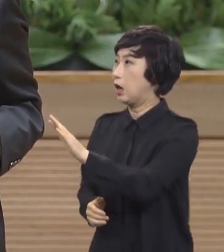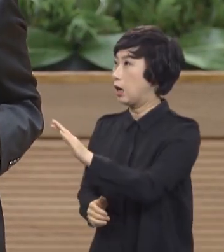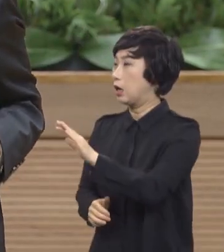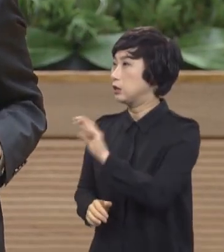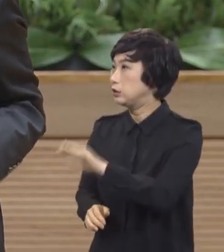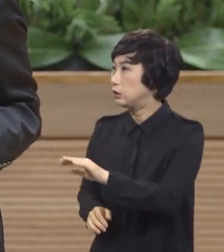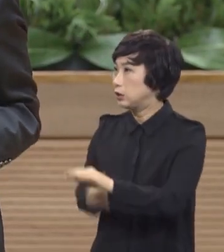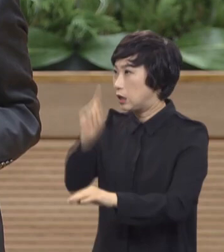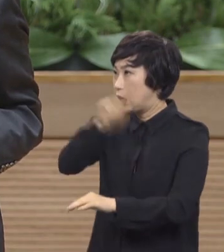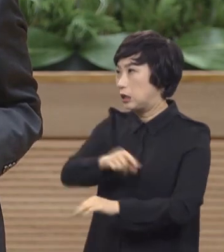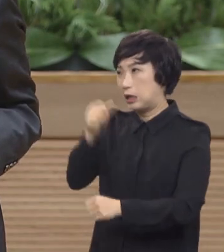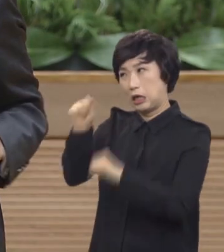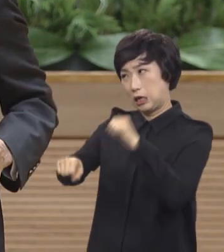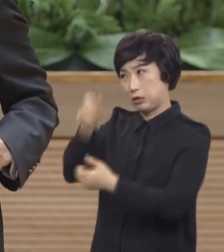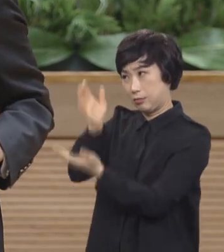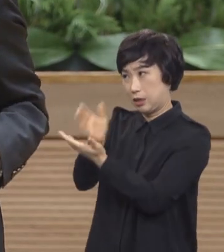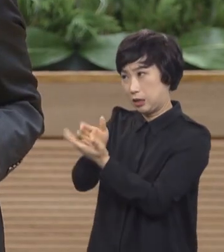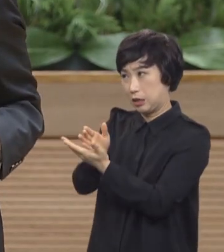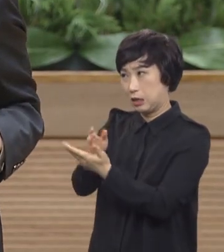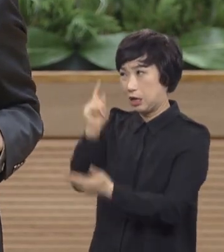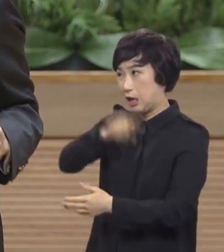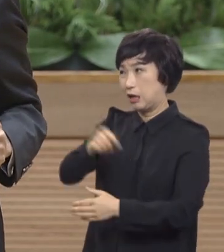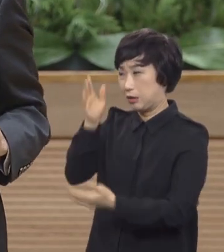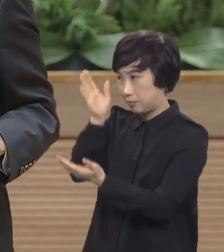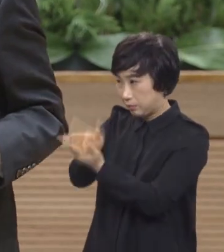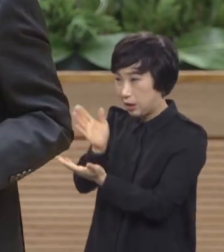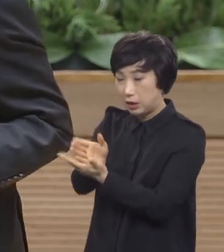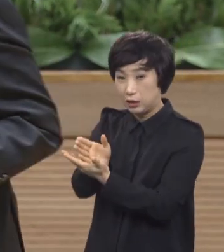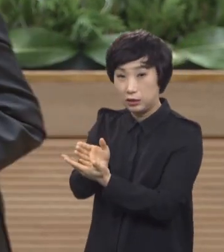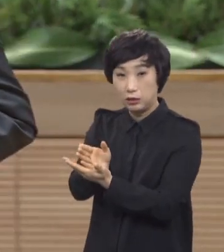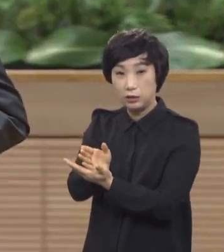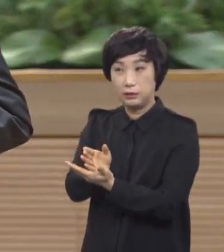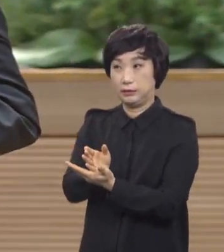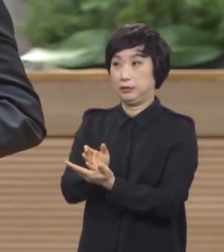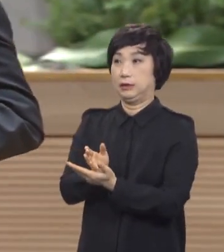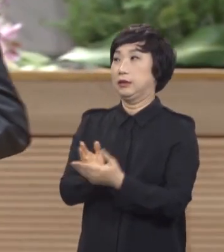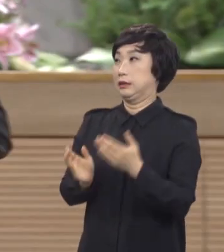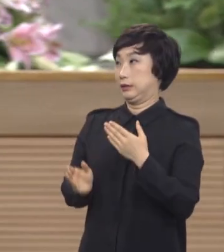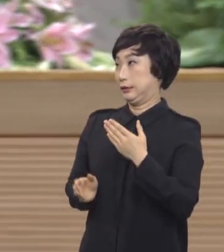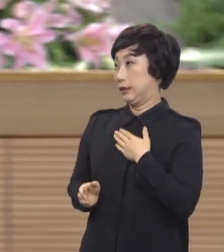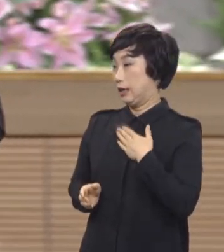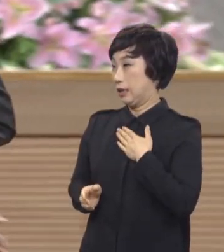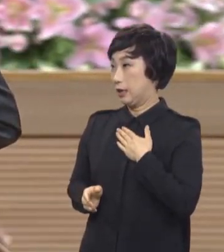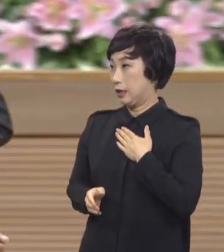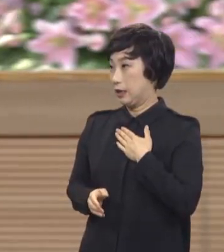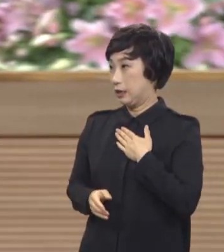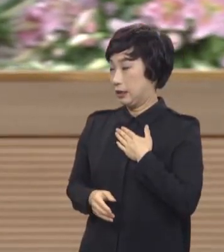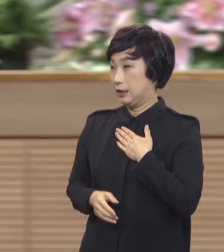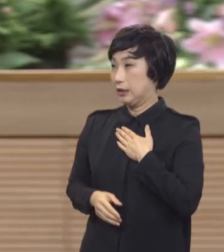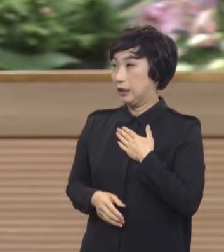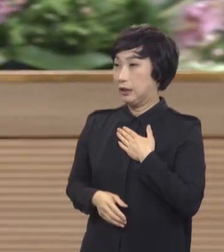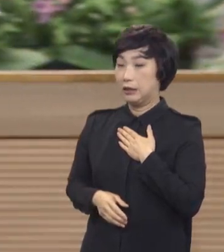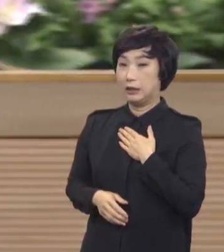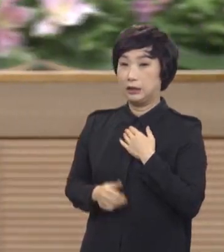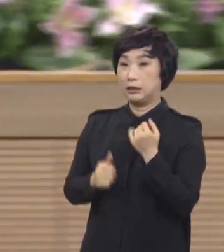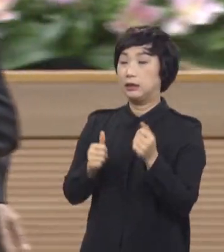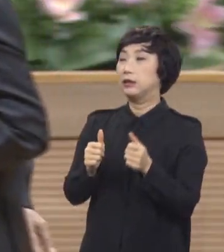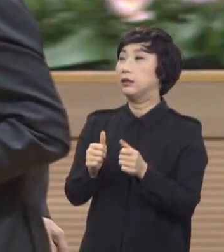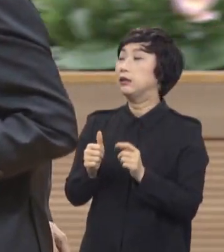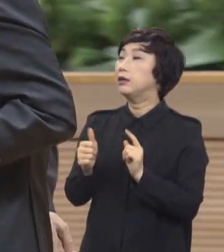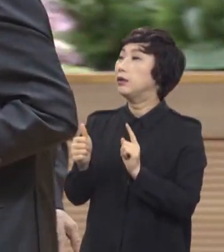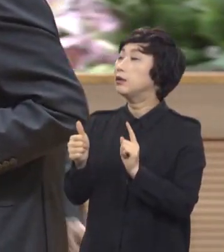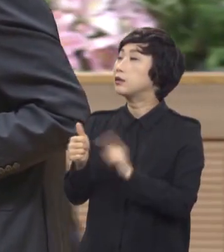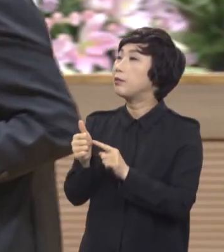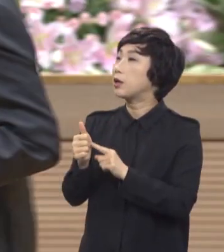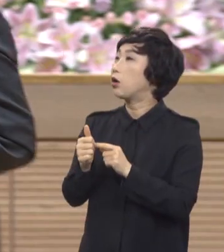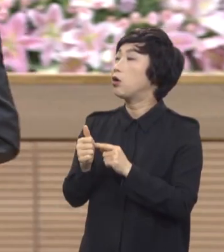악을 행치 말라 이런 악을 행치 말라 내게 전혀 남자를 알지